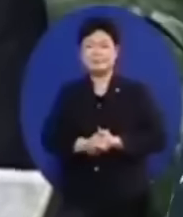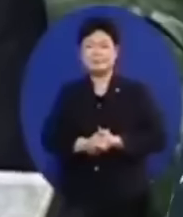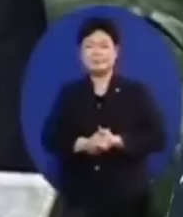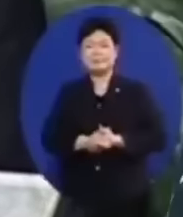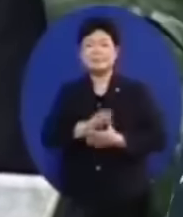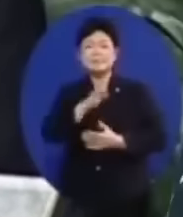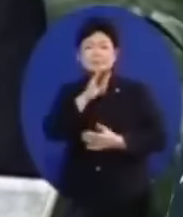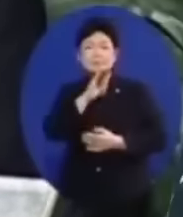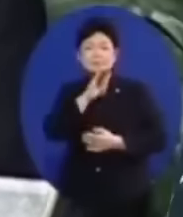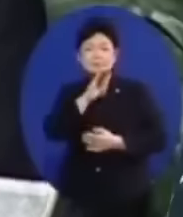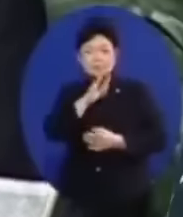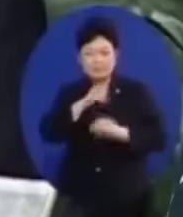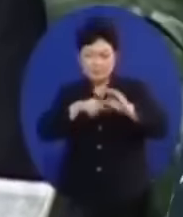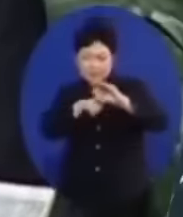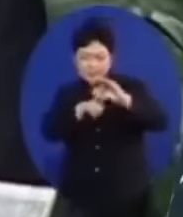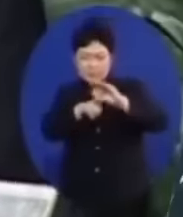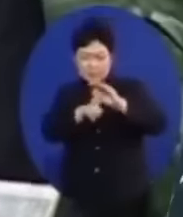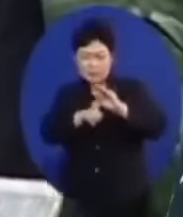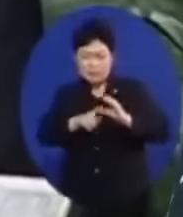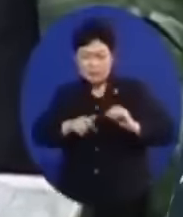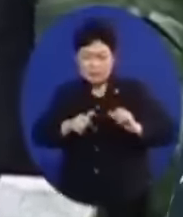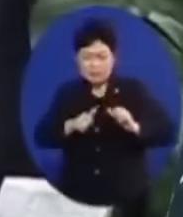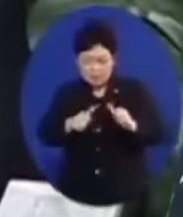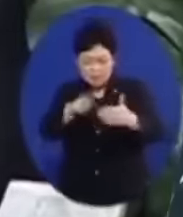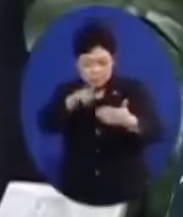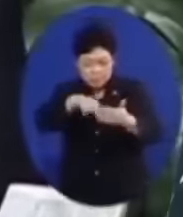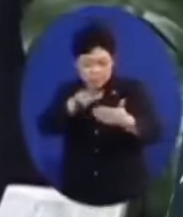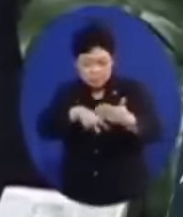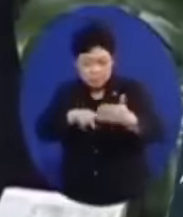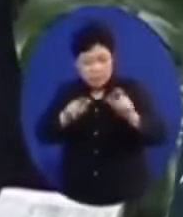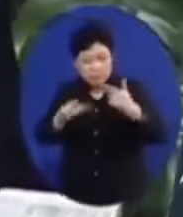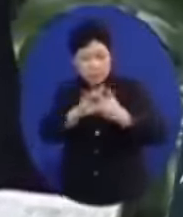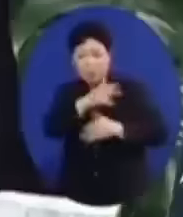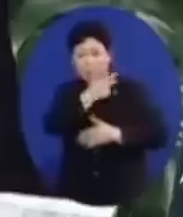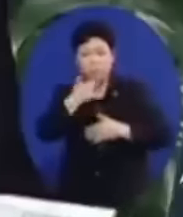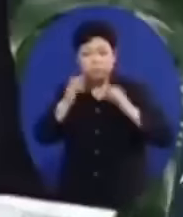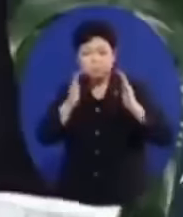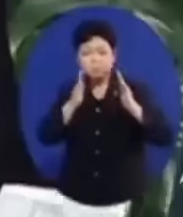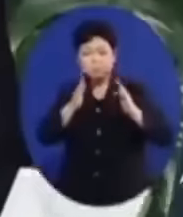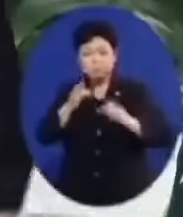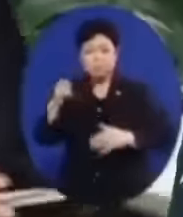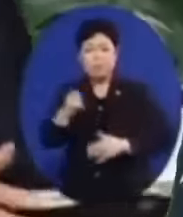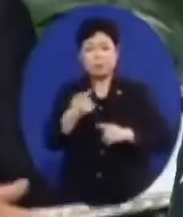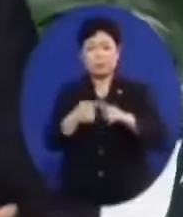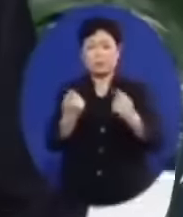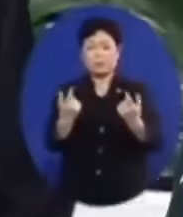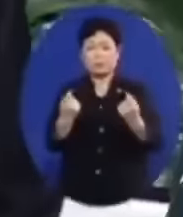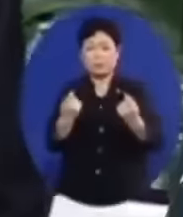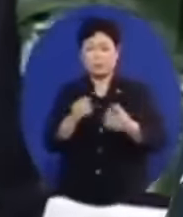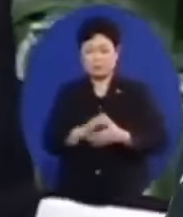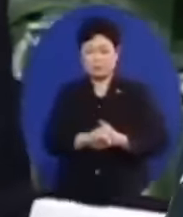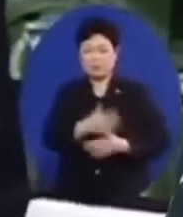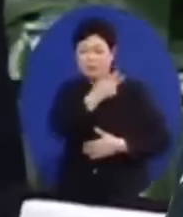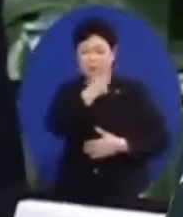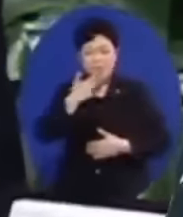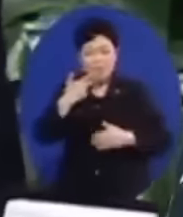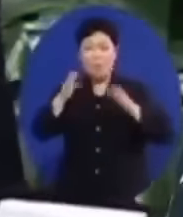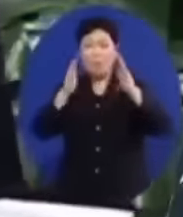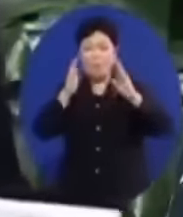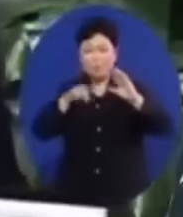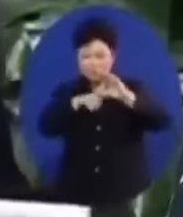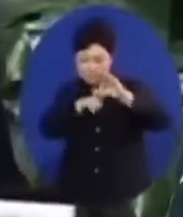그렇게 사전을 보지 않으면 영어를 공부할 수 없지 않습니까? 영어 공부하려면 사전 찾아야지요.